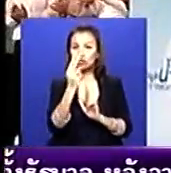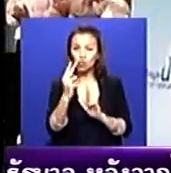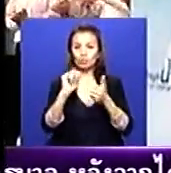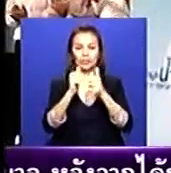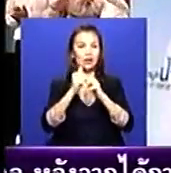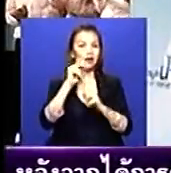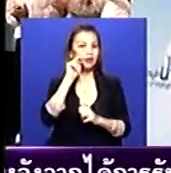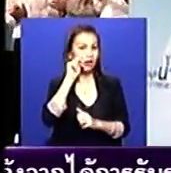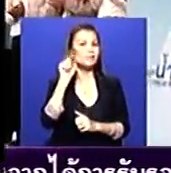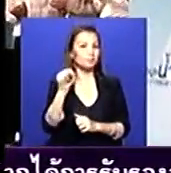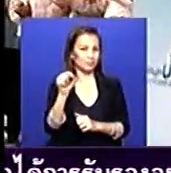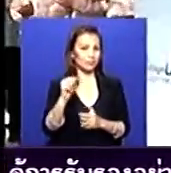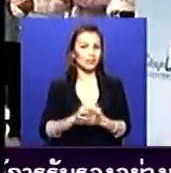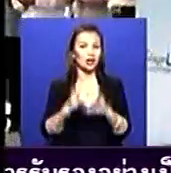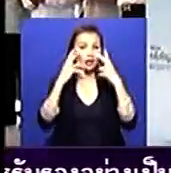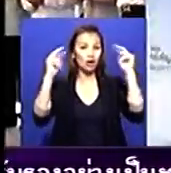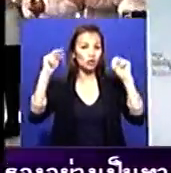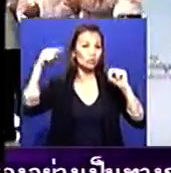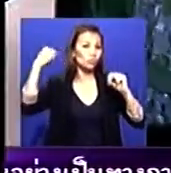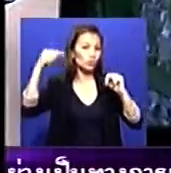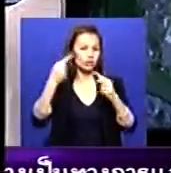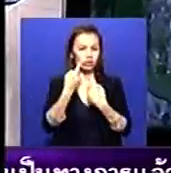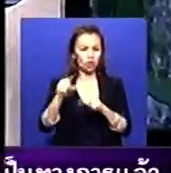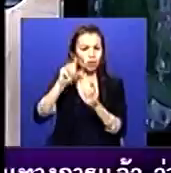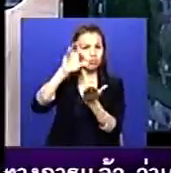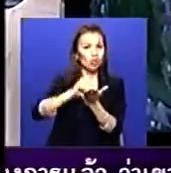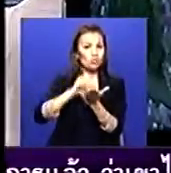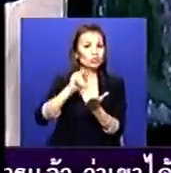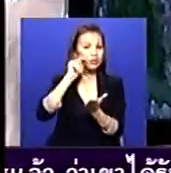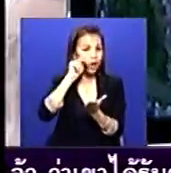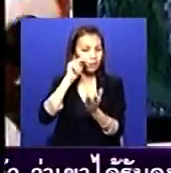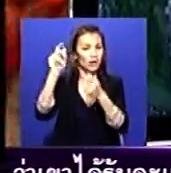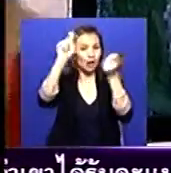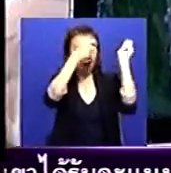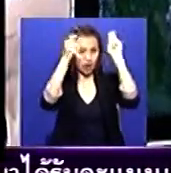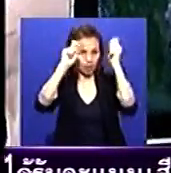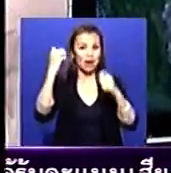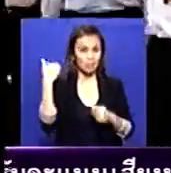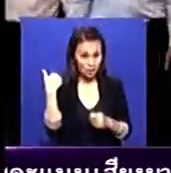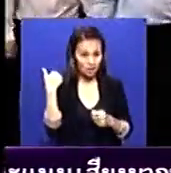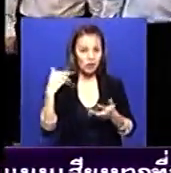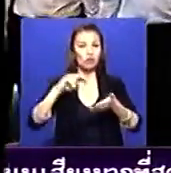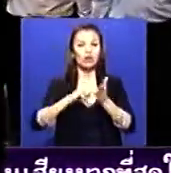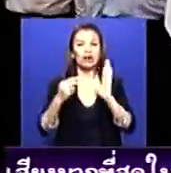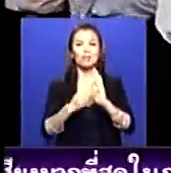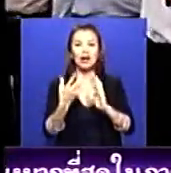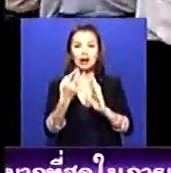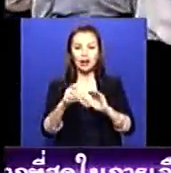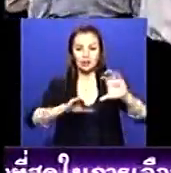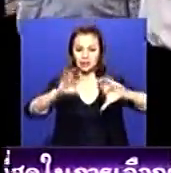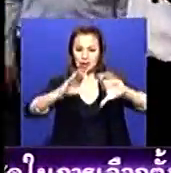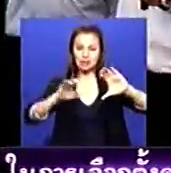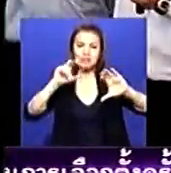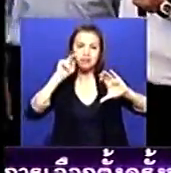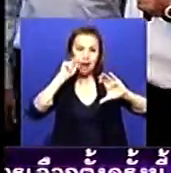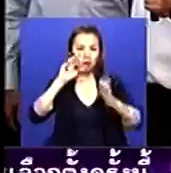ำนายกรัฐมนตรีกล่าวว่าการที่ไทยมีคลังข้อมูลน้ำและภูมิอากาศแห่งชาติแสดงถึงความก้าวหน้าในการบริหารจัดการน้ำ